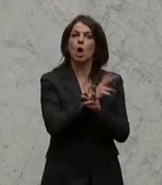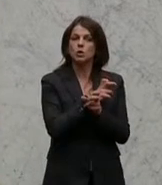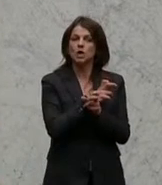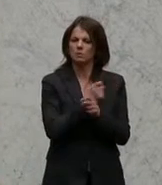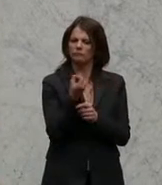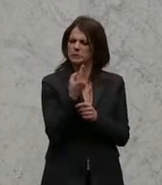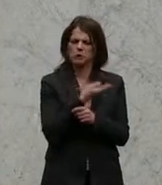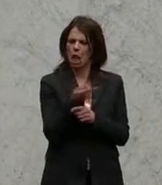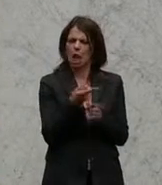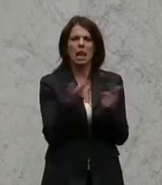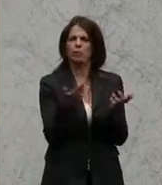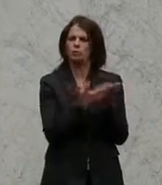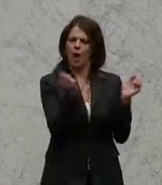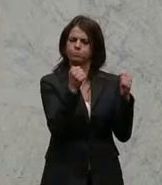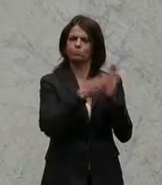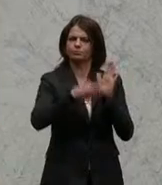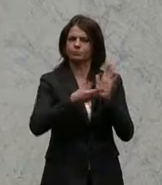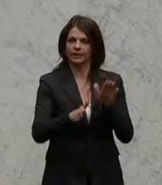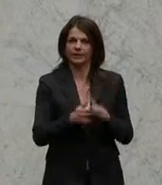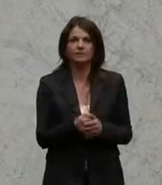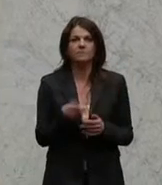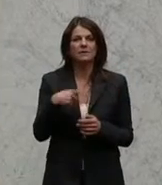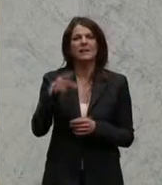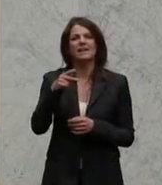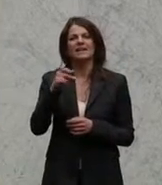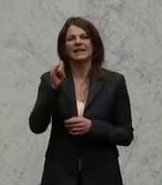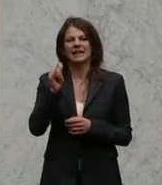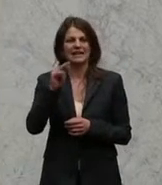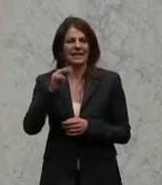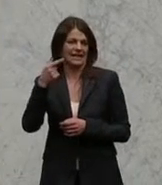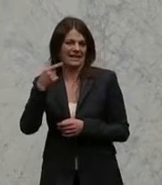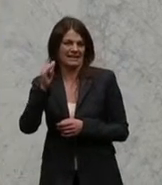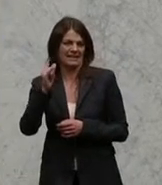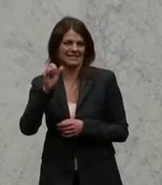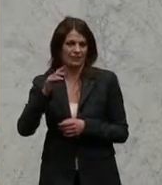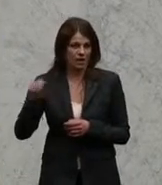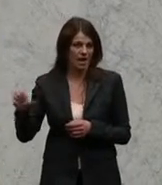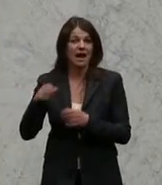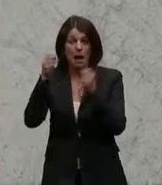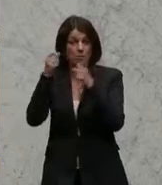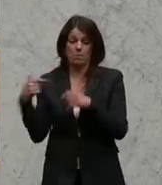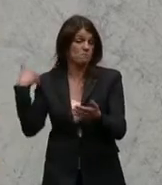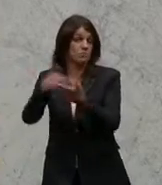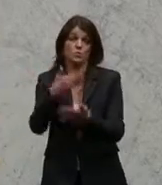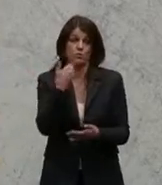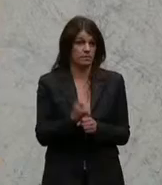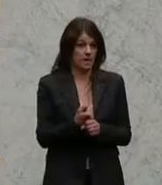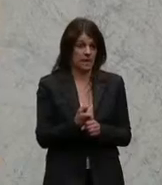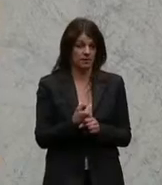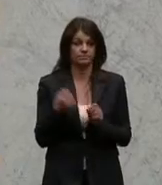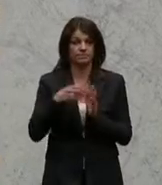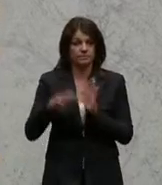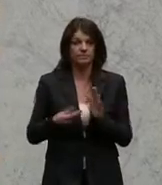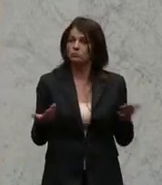fast allen Ländern dieses Abkommen. Mit Kirgisischen Republik hat es bis jetzt noch nicht gegeben. Es ist